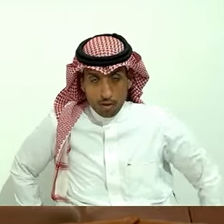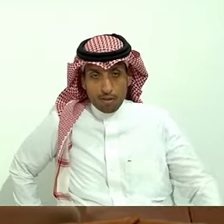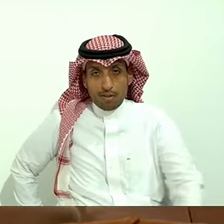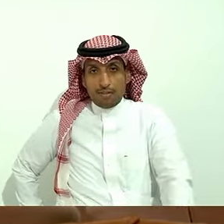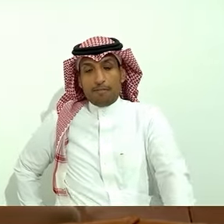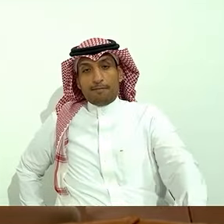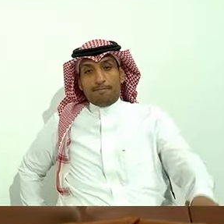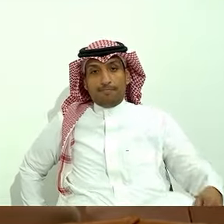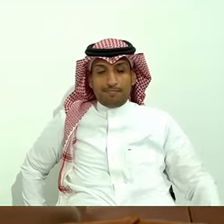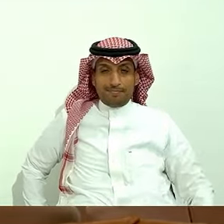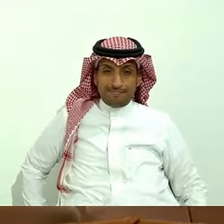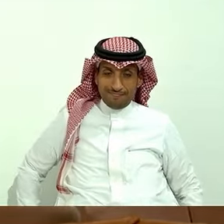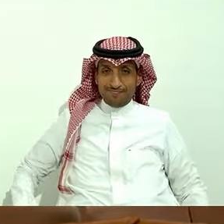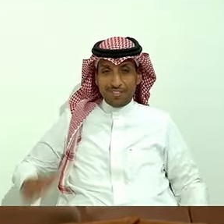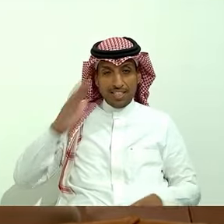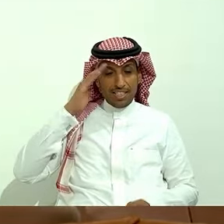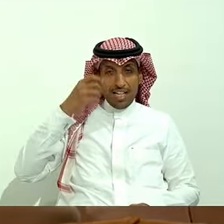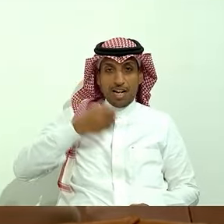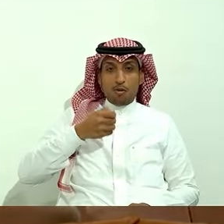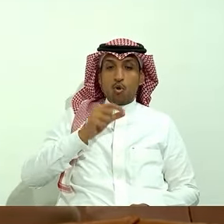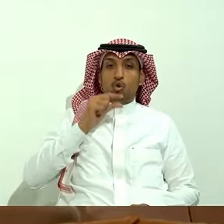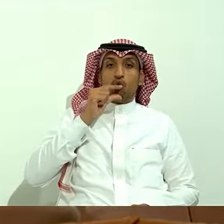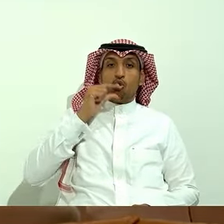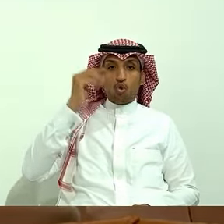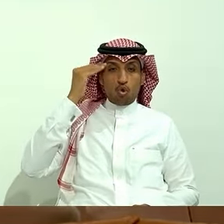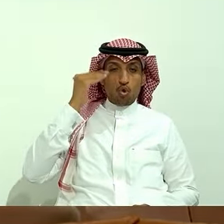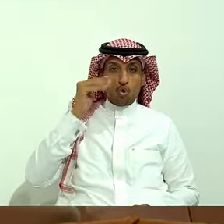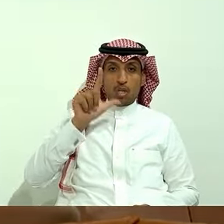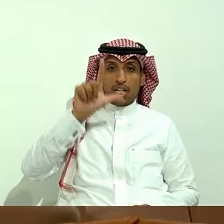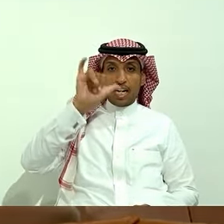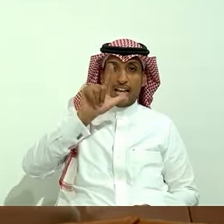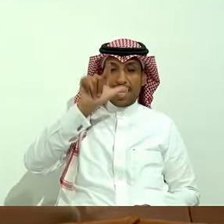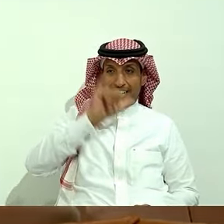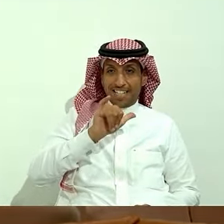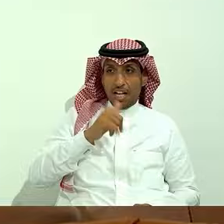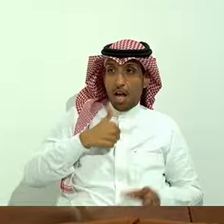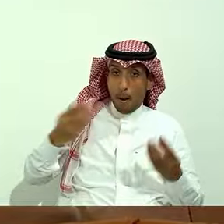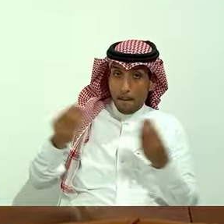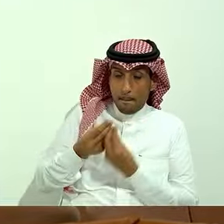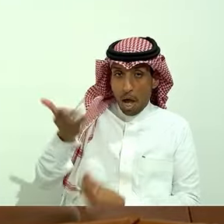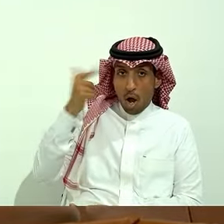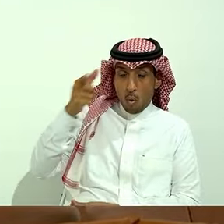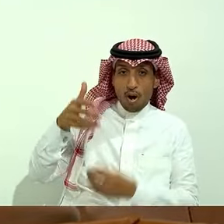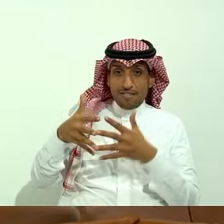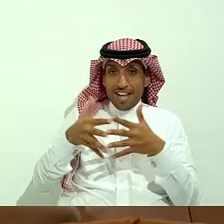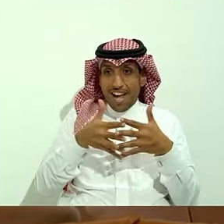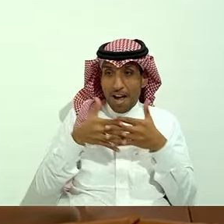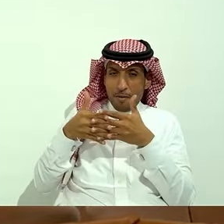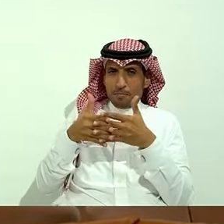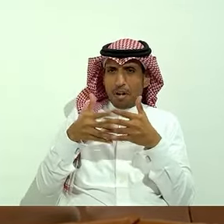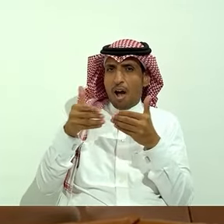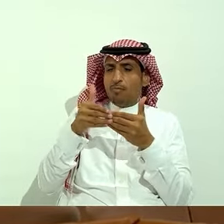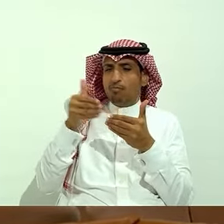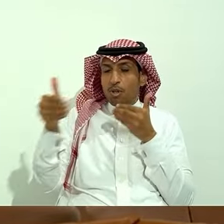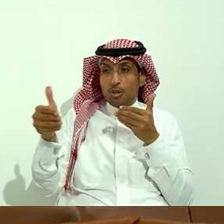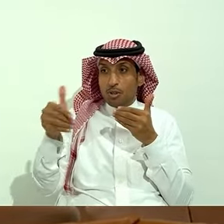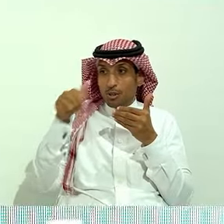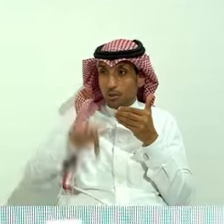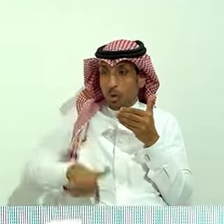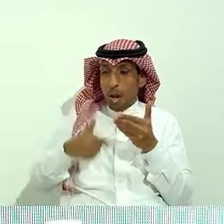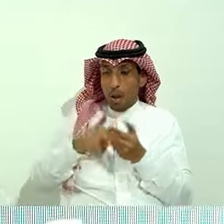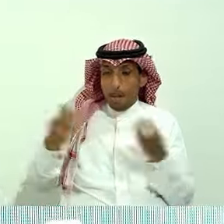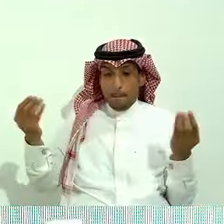حياك الله دكتورة ليلى. أهلا وسهلا فيك. جدا سعيدة أني موجودة معك. كنت أتابعك وأنت في نيويورك يا عمري عن بعد، والآن صرنا